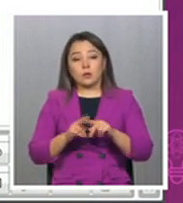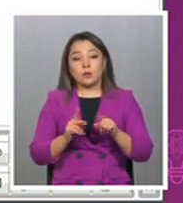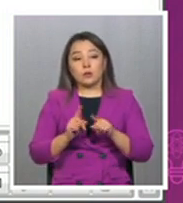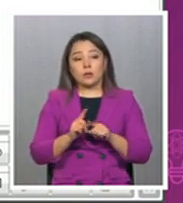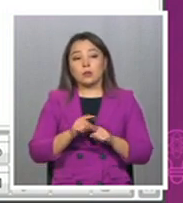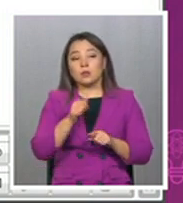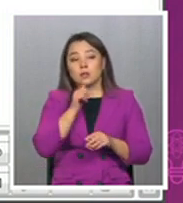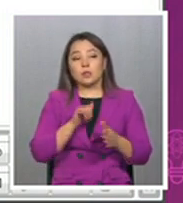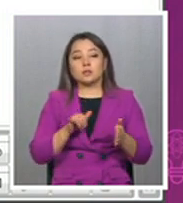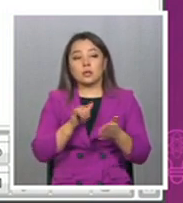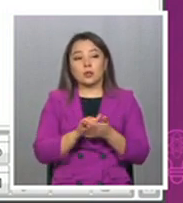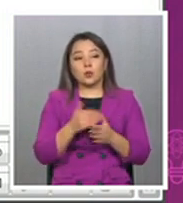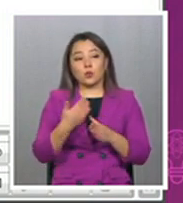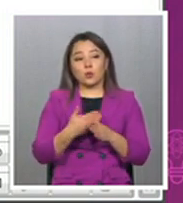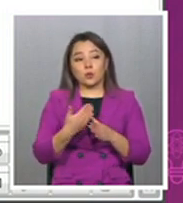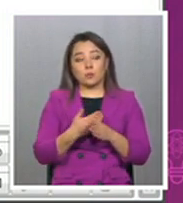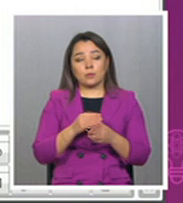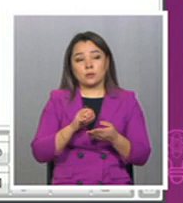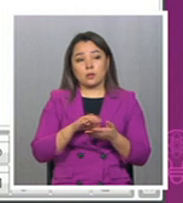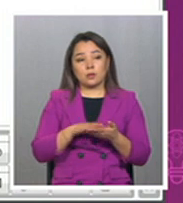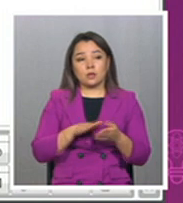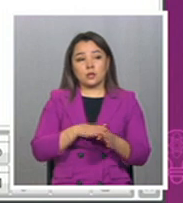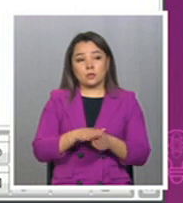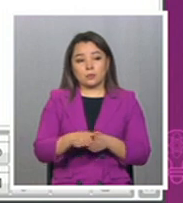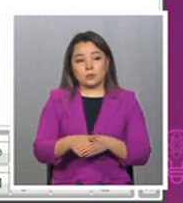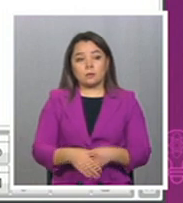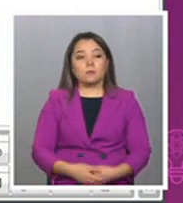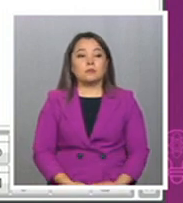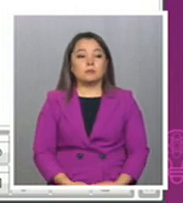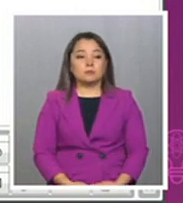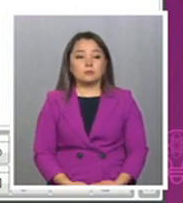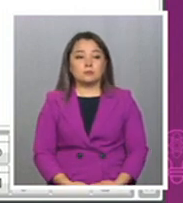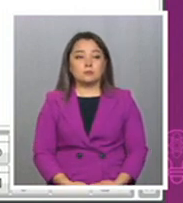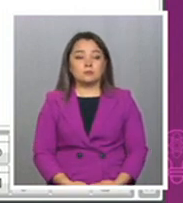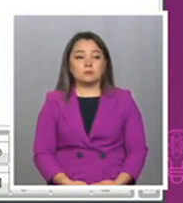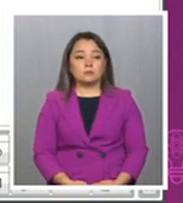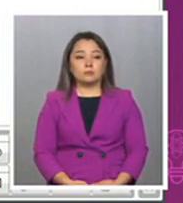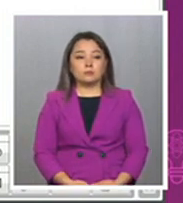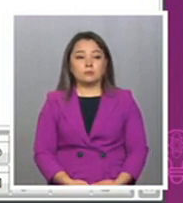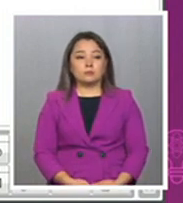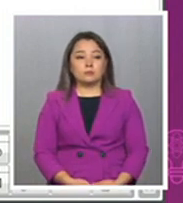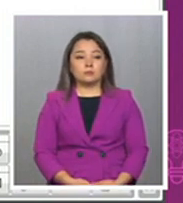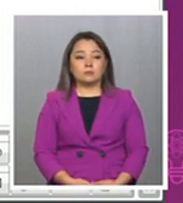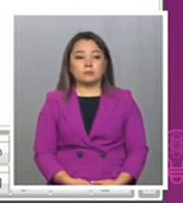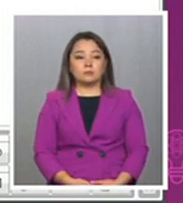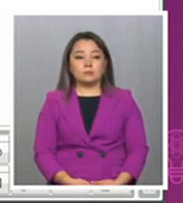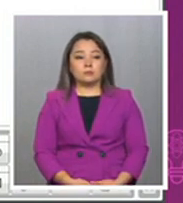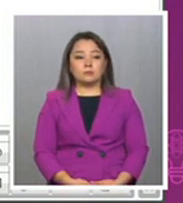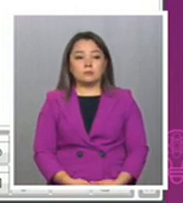гироскопиялық датчик режимінің көмегімен жүзеге асырамыз. Соңында ол артқа